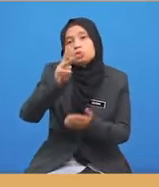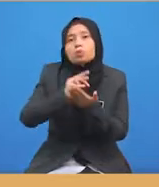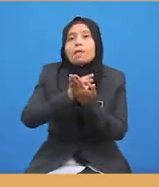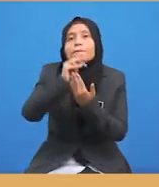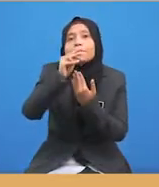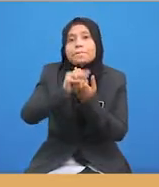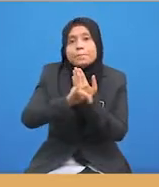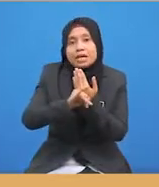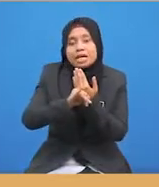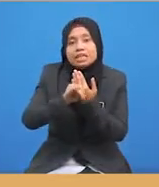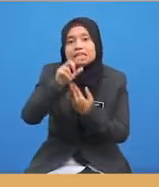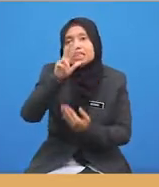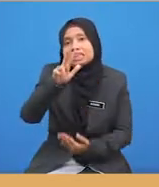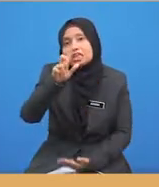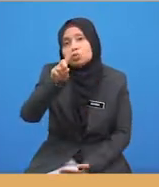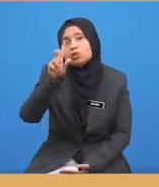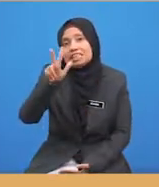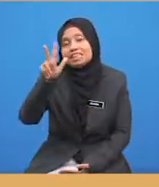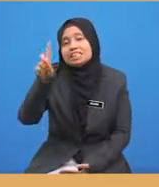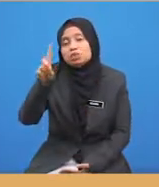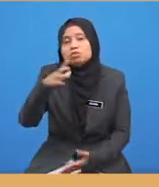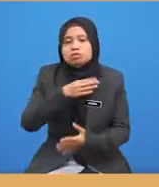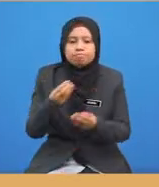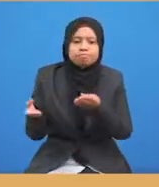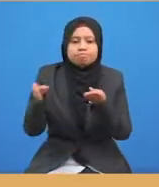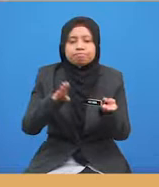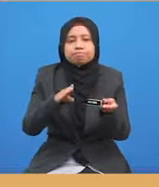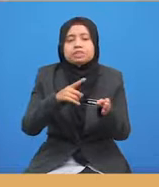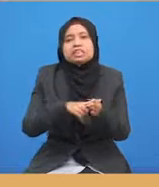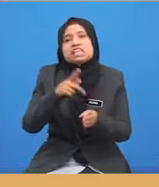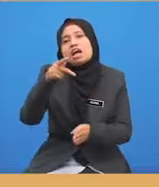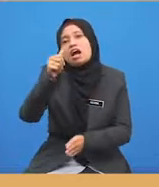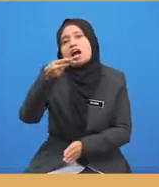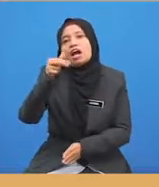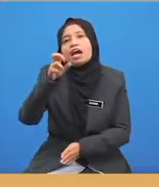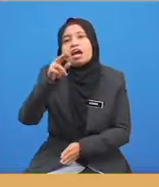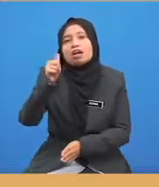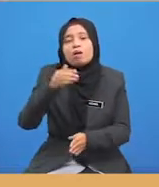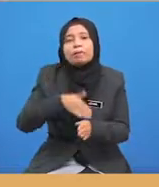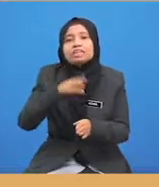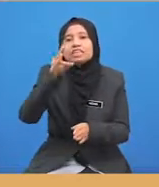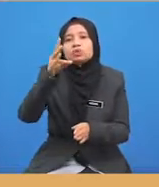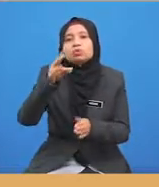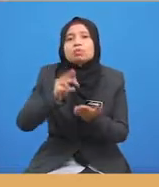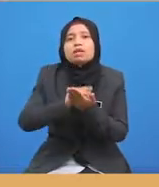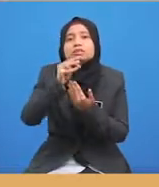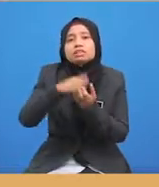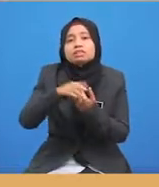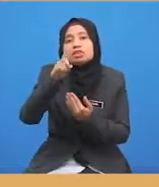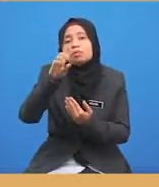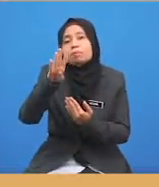Mei 1332 di Tunisia dan meninggal dunia di Kaherah pada 17 Mac